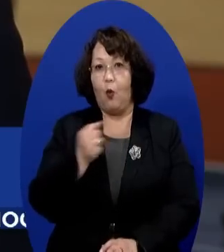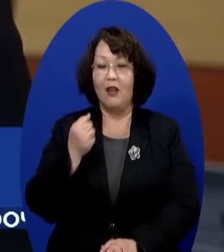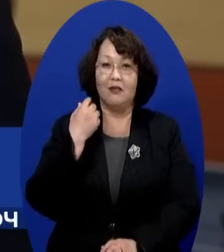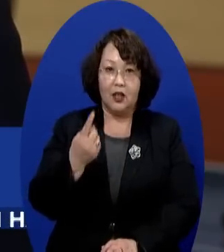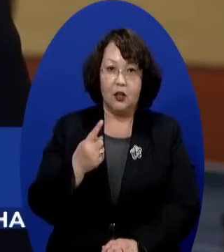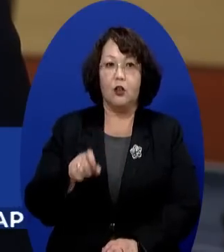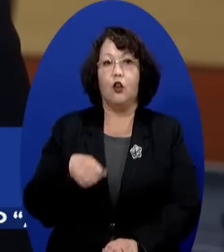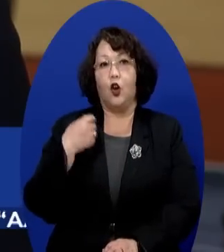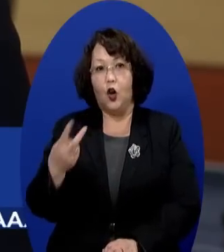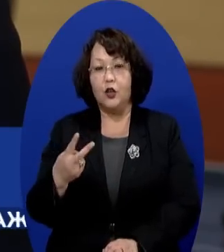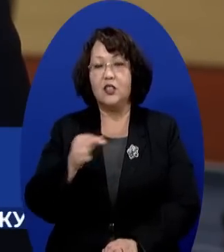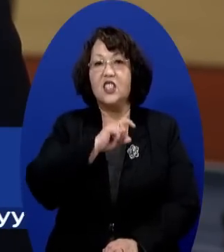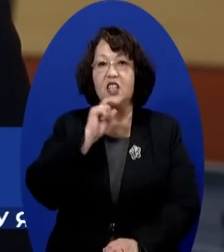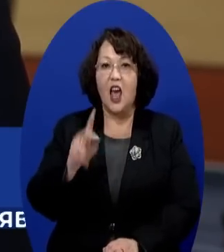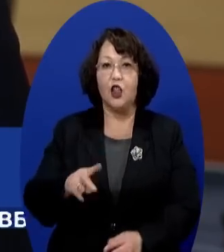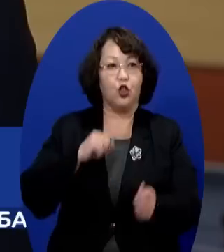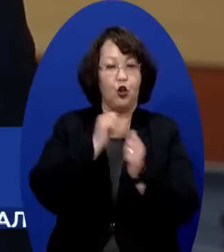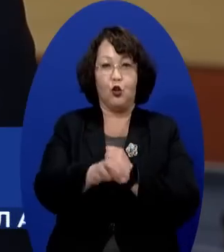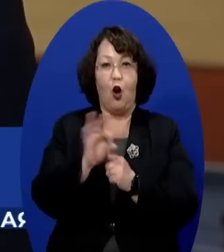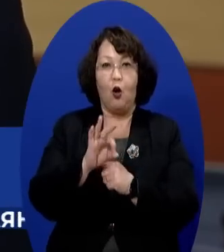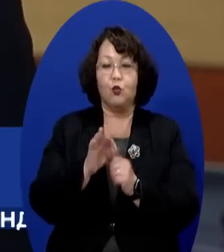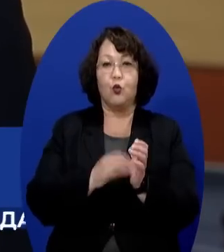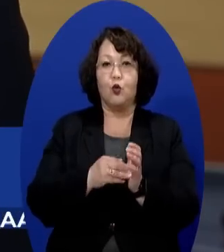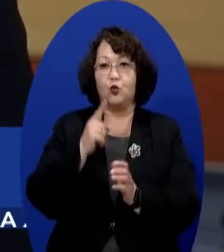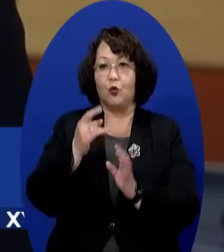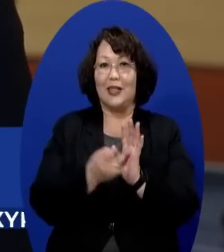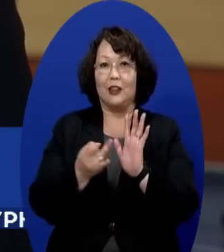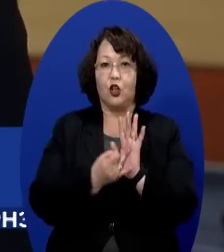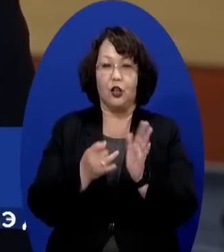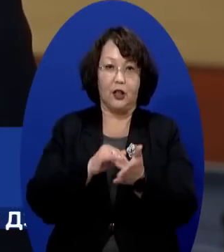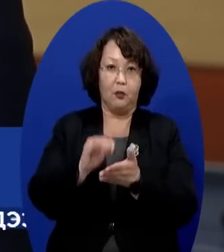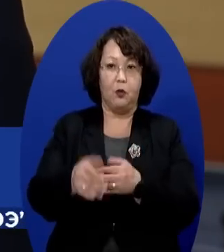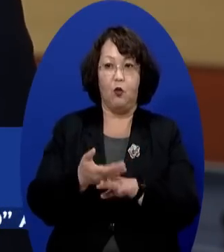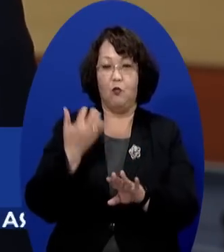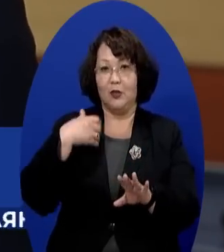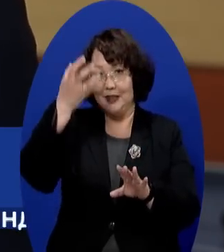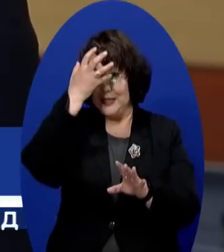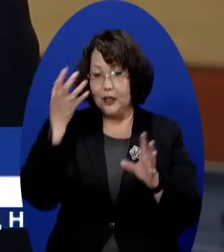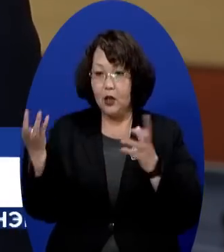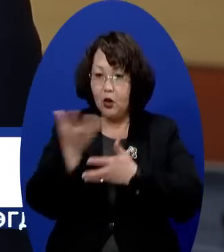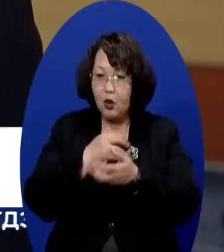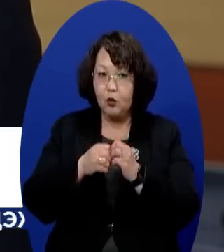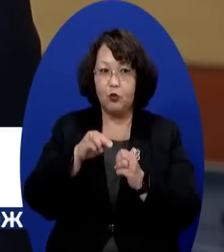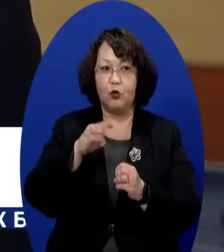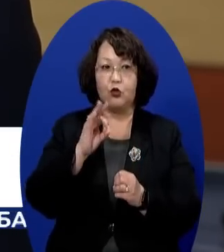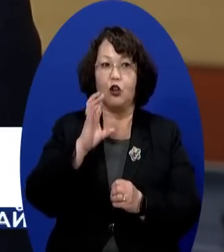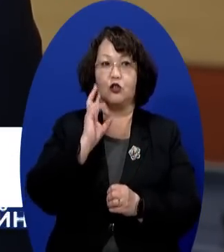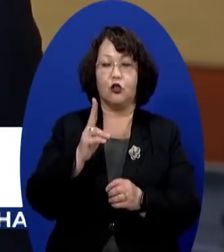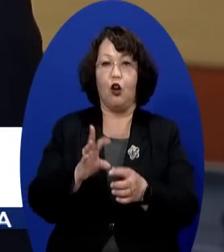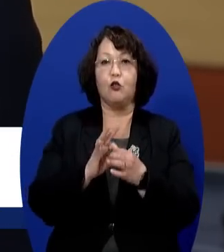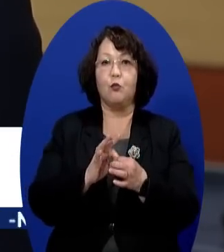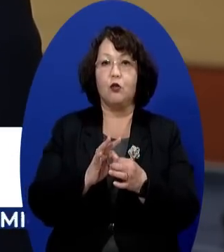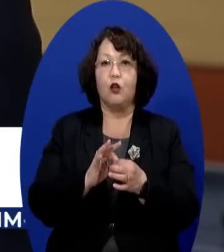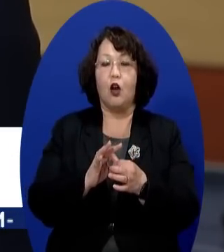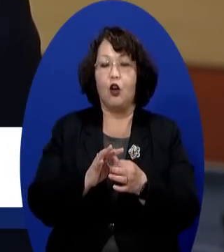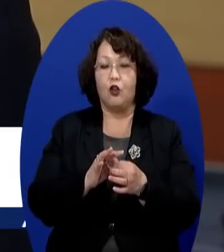нийт үлдэгдэл маань 177 тэрбум төгрөг байна. За өнгөрөгч засгийн газрын худлаар бол тоосктой холбоотойгоор тодорхой шийдвэрүүд гарсан.